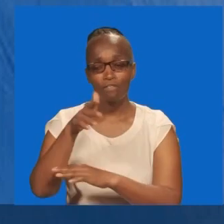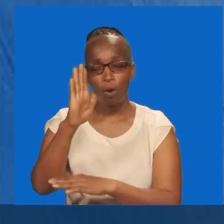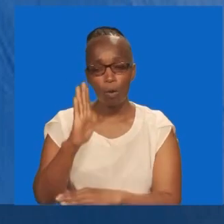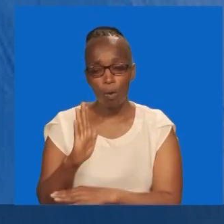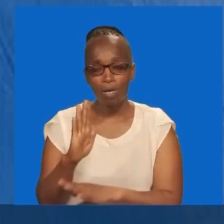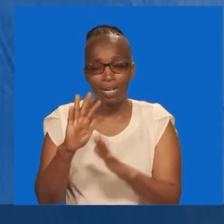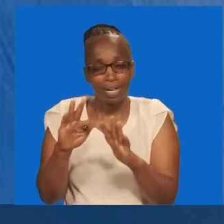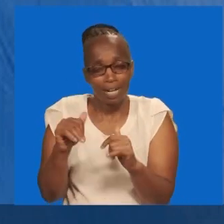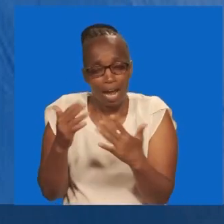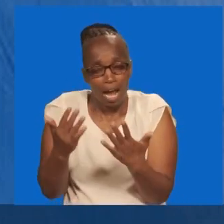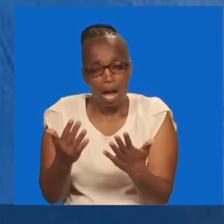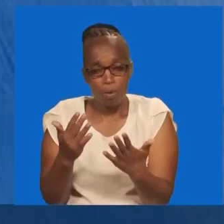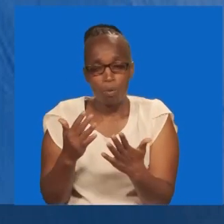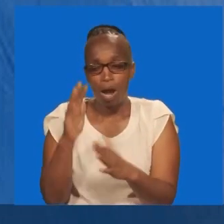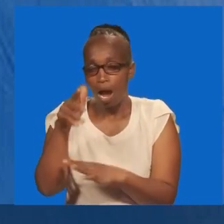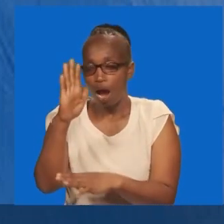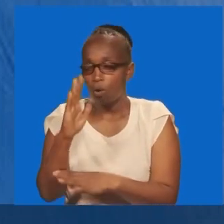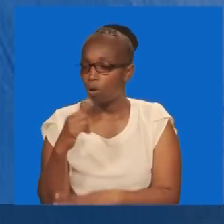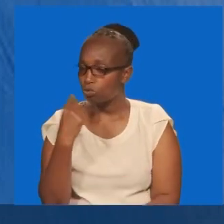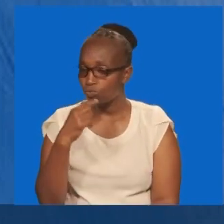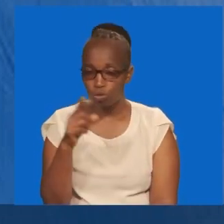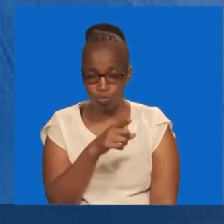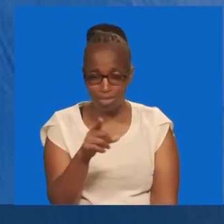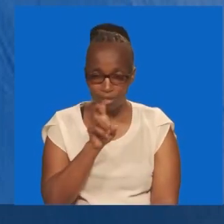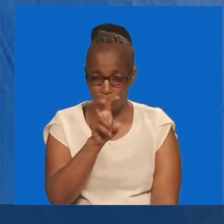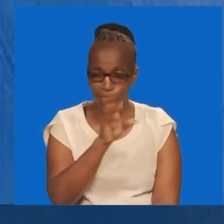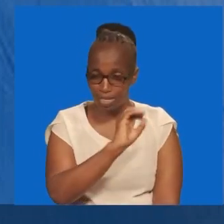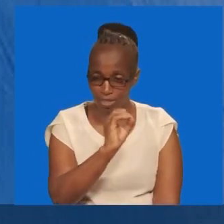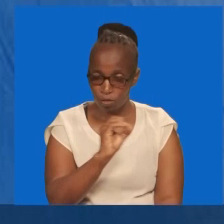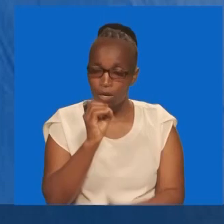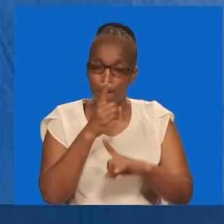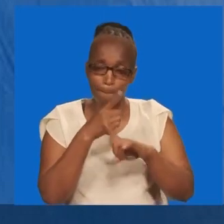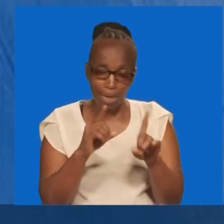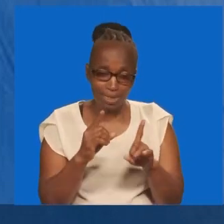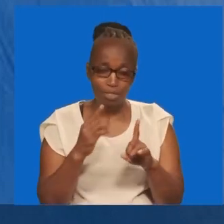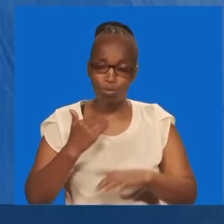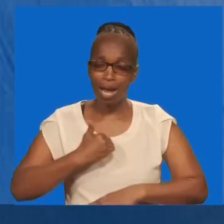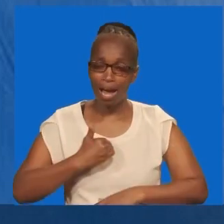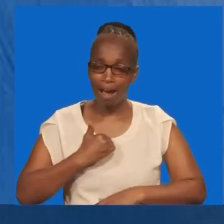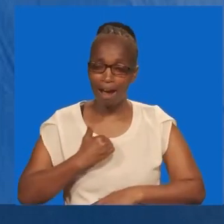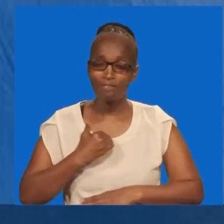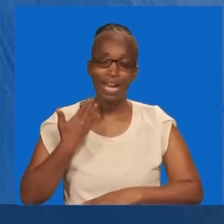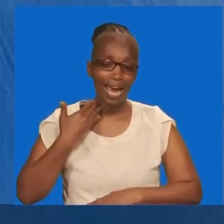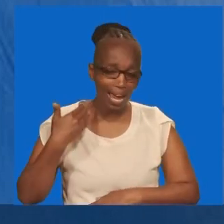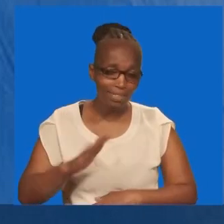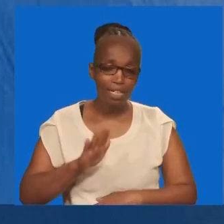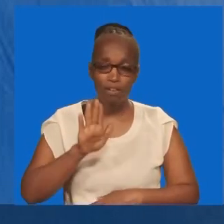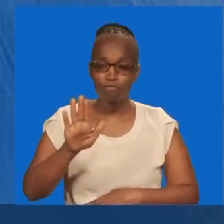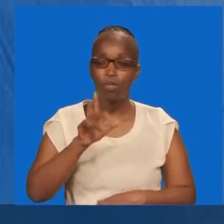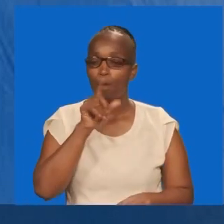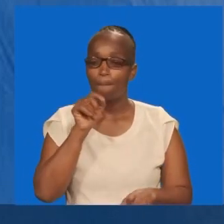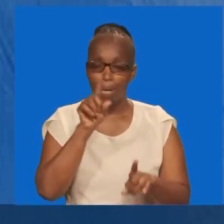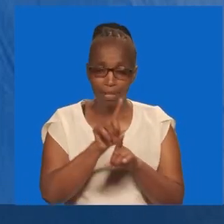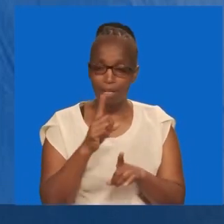usiyemuona ilhali unamchukia Mkristo ama mwanadamu mwenzako ama